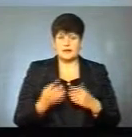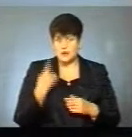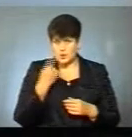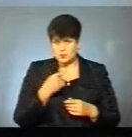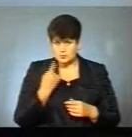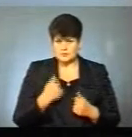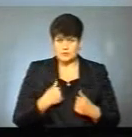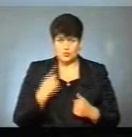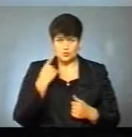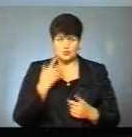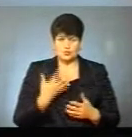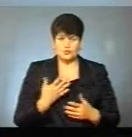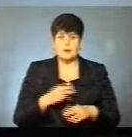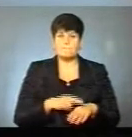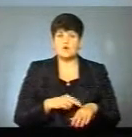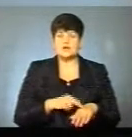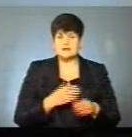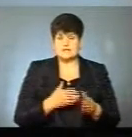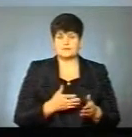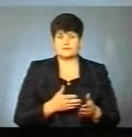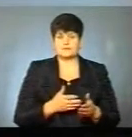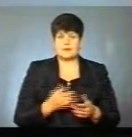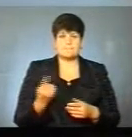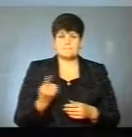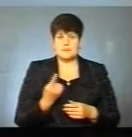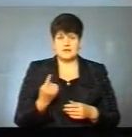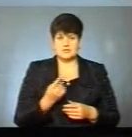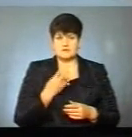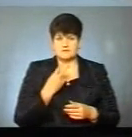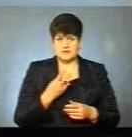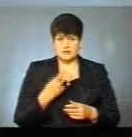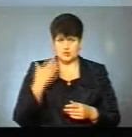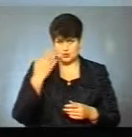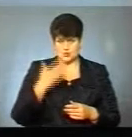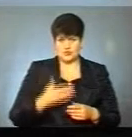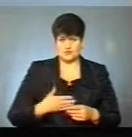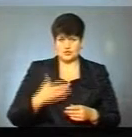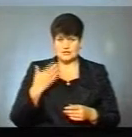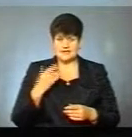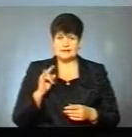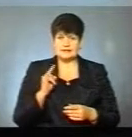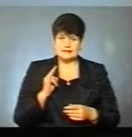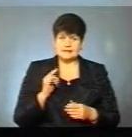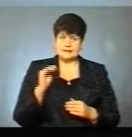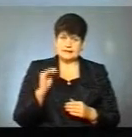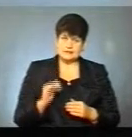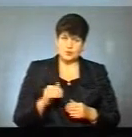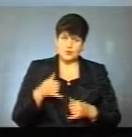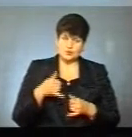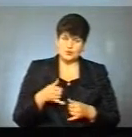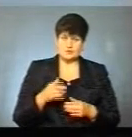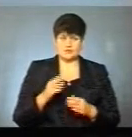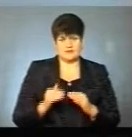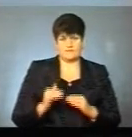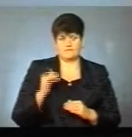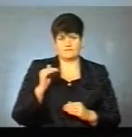от на мою думку, так як поліцейського, ну, по-перше, видно зовнішньо. Чи дитина низького зросту, маленького, так, чи